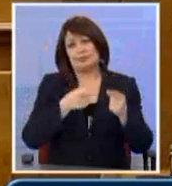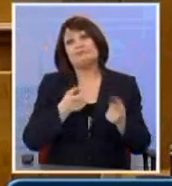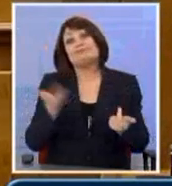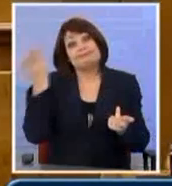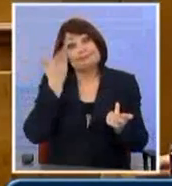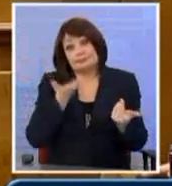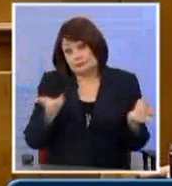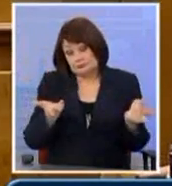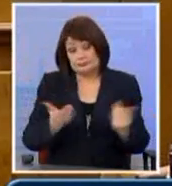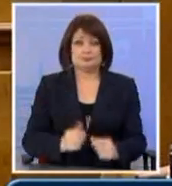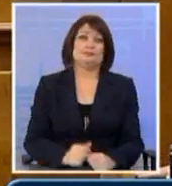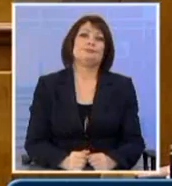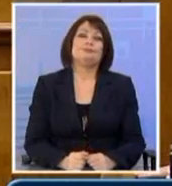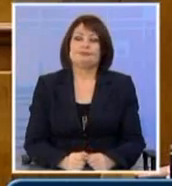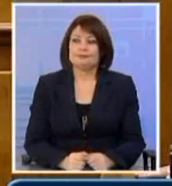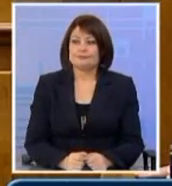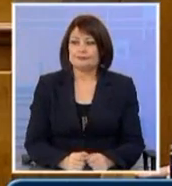ακριβά.